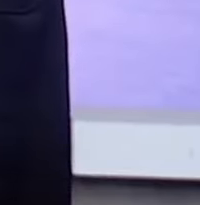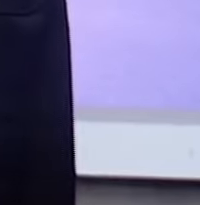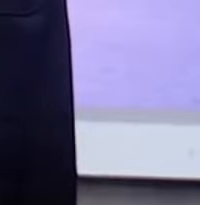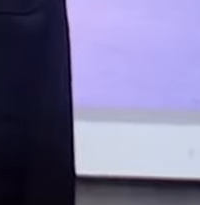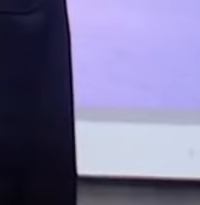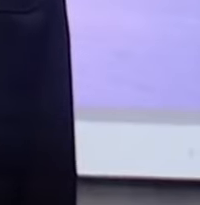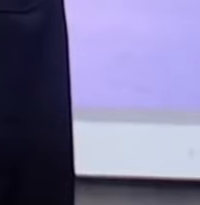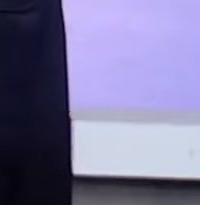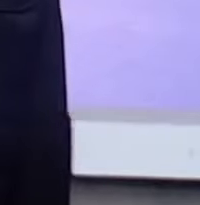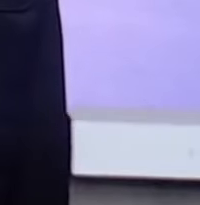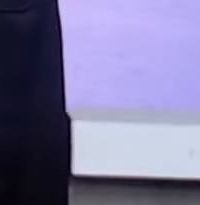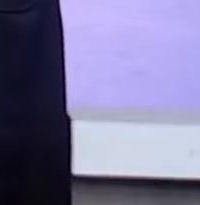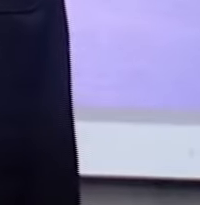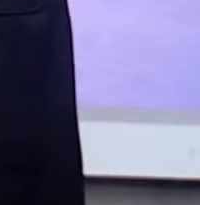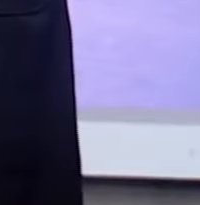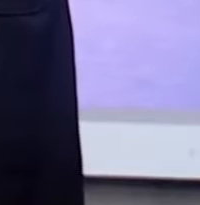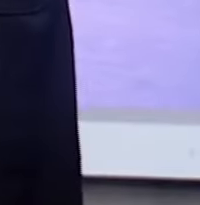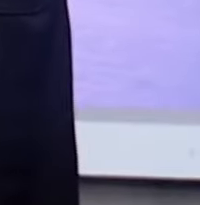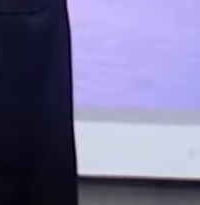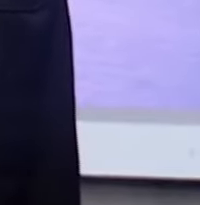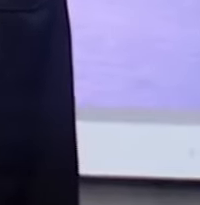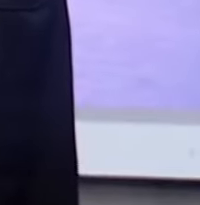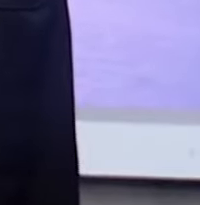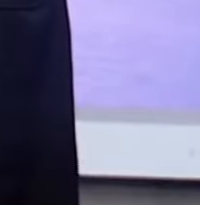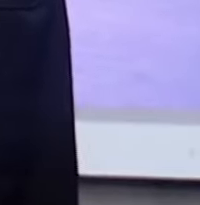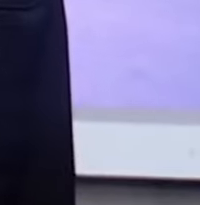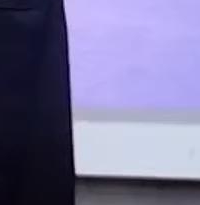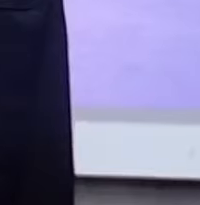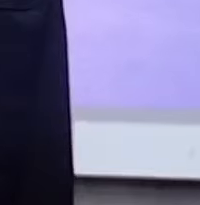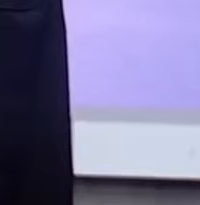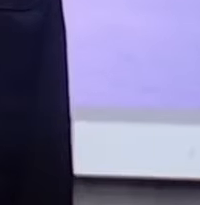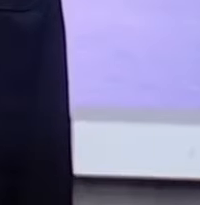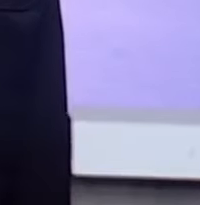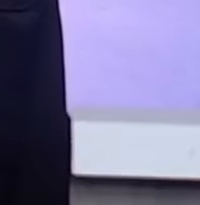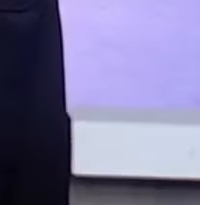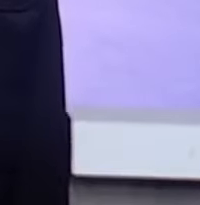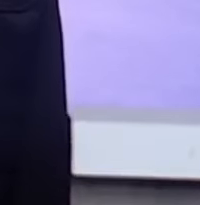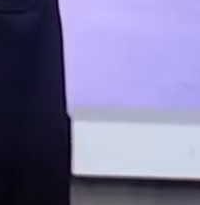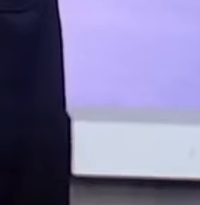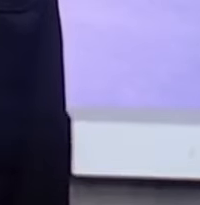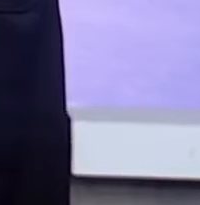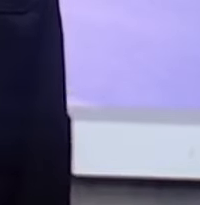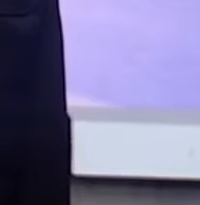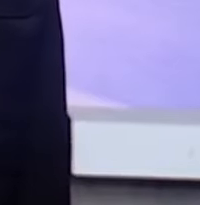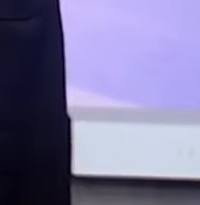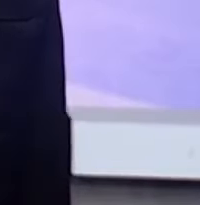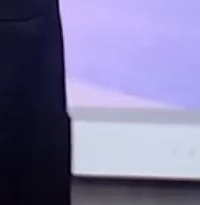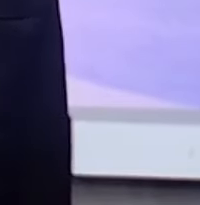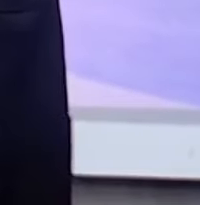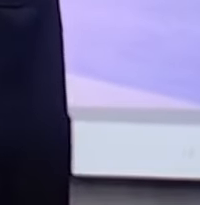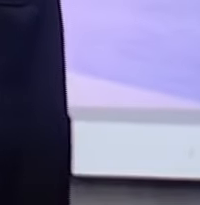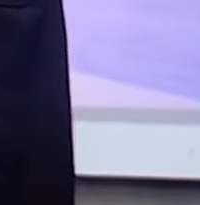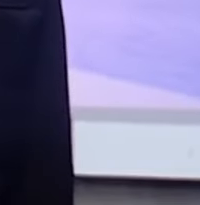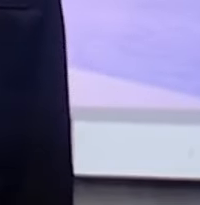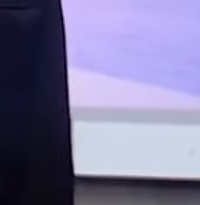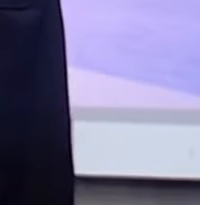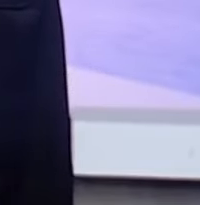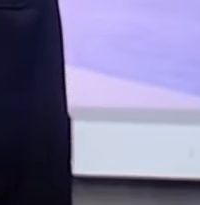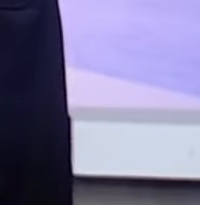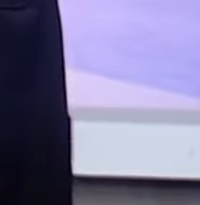kapuso, sama-sama tayong maging saksi. Mag-subscribe sa GMA Integrated News sa YouTube, at para sa mga kapuso abroad,